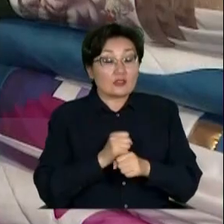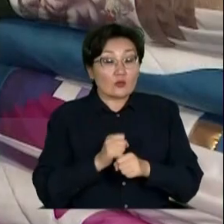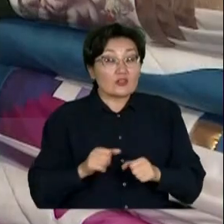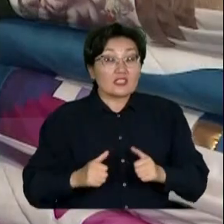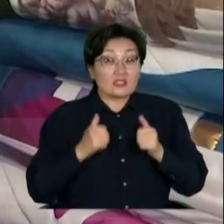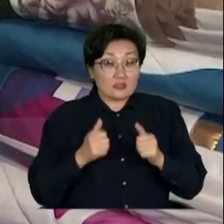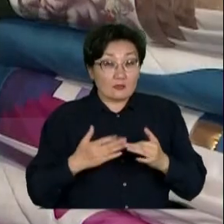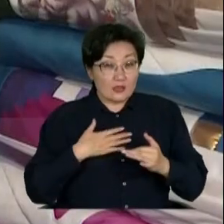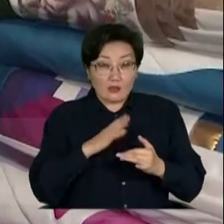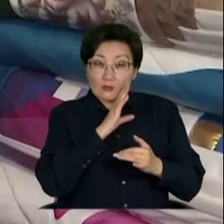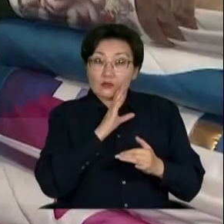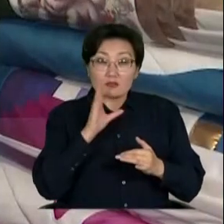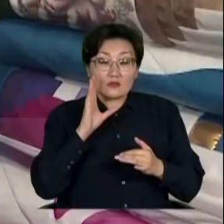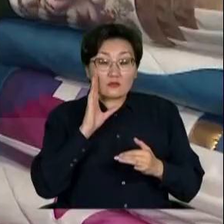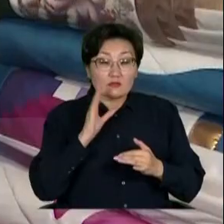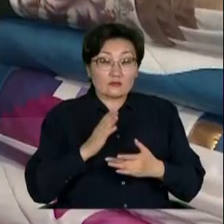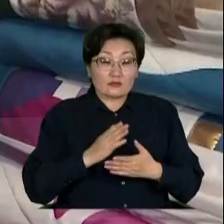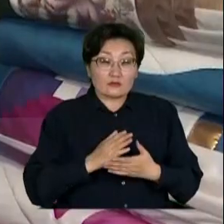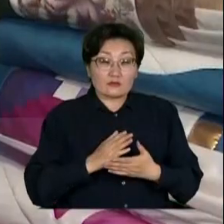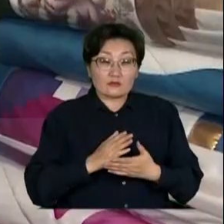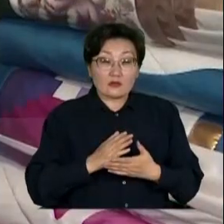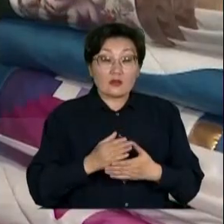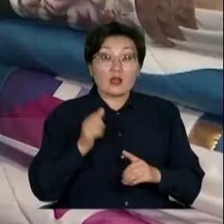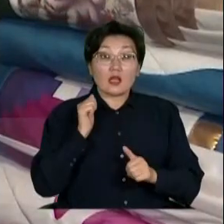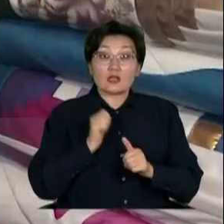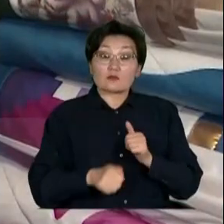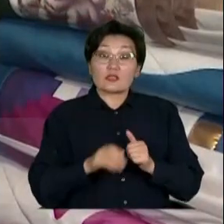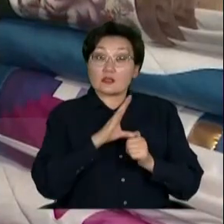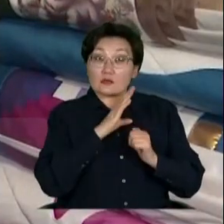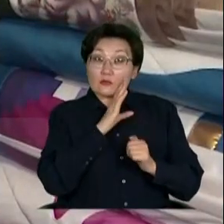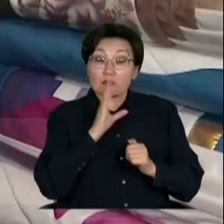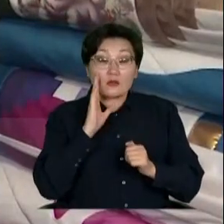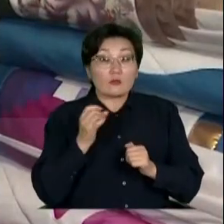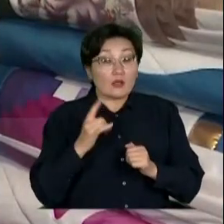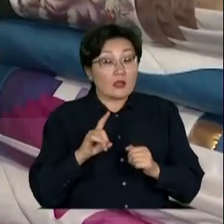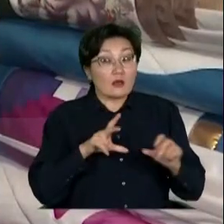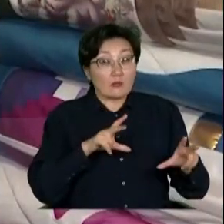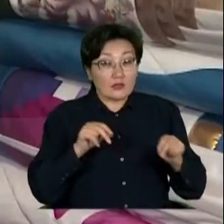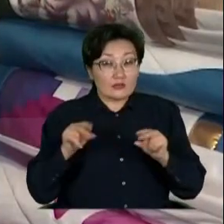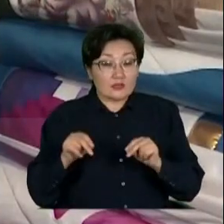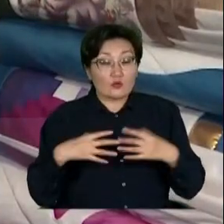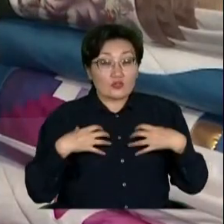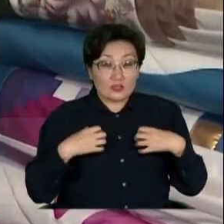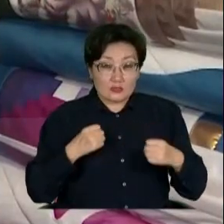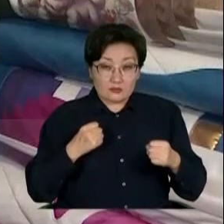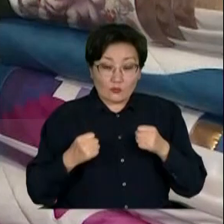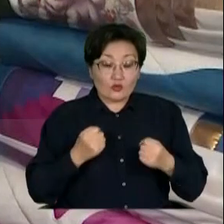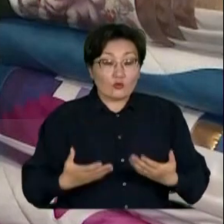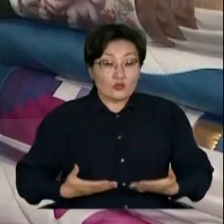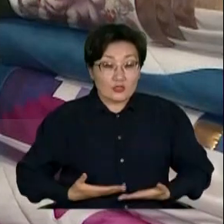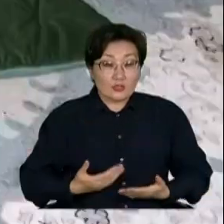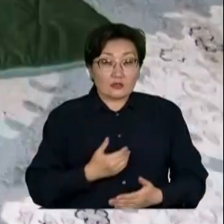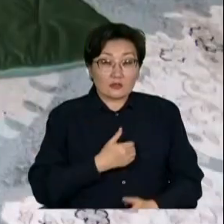құрсақты болып тұрмын, шүкір Аллаға. Әрбір ана мен бала бақытты, дендері сау болып өмір